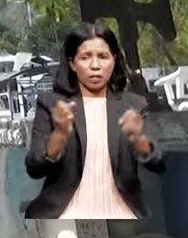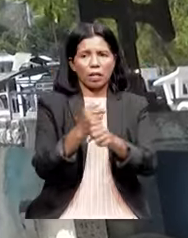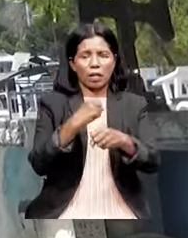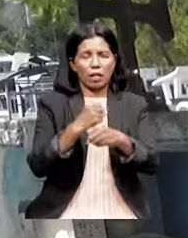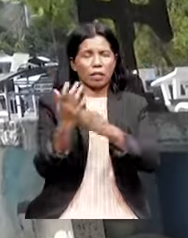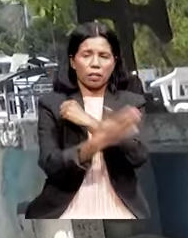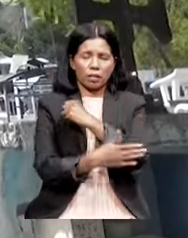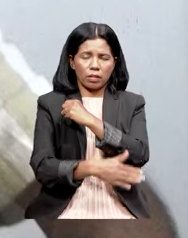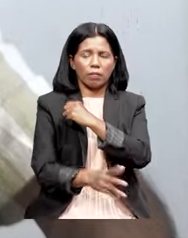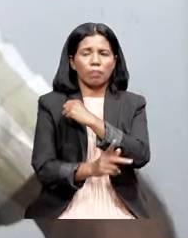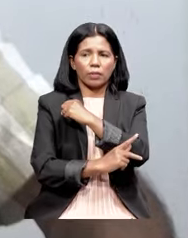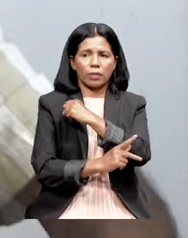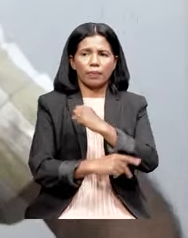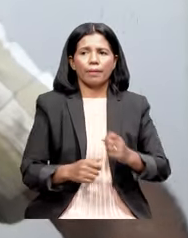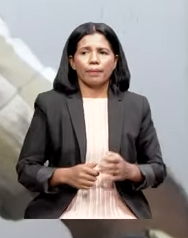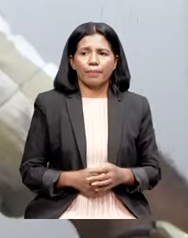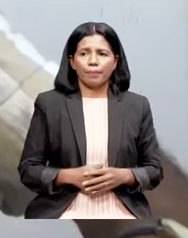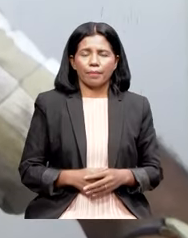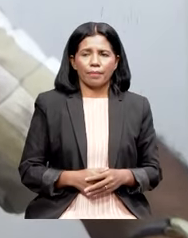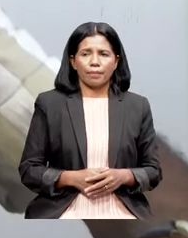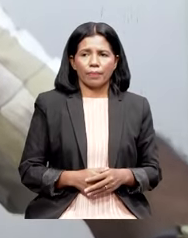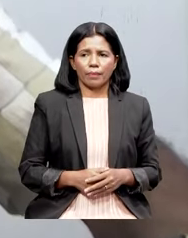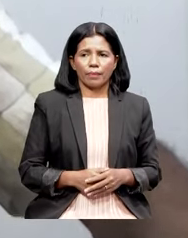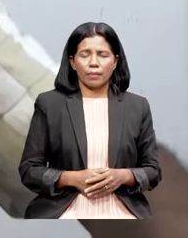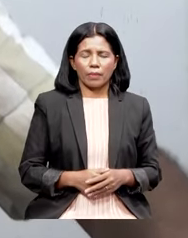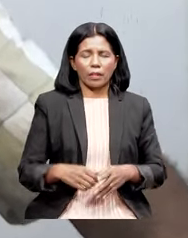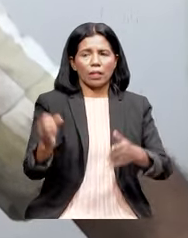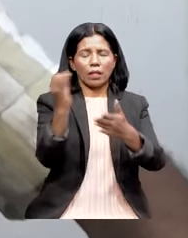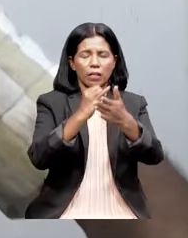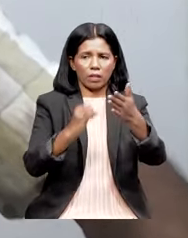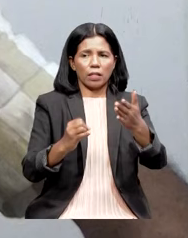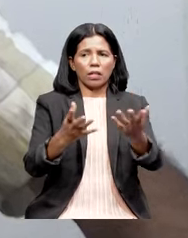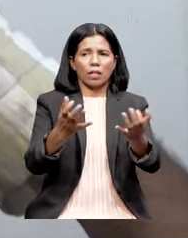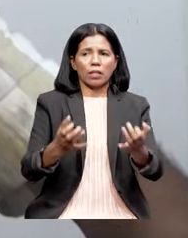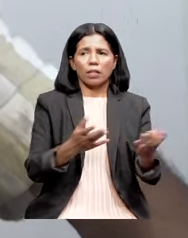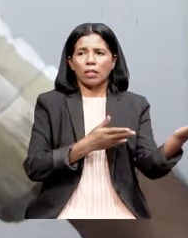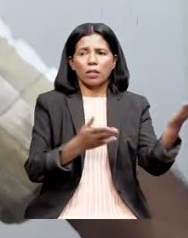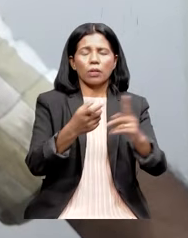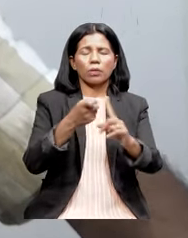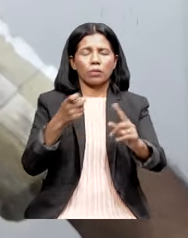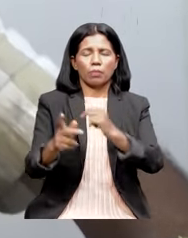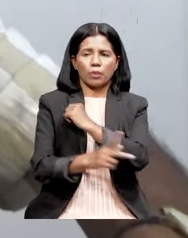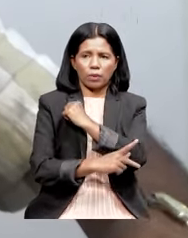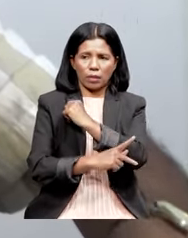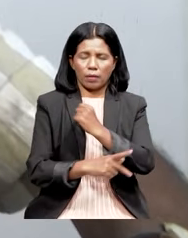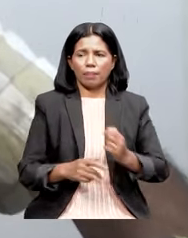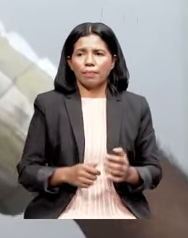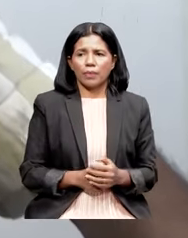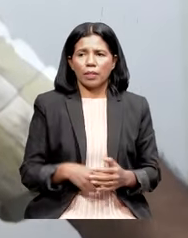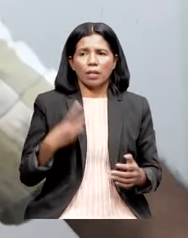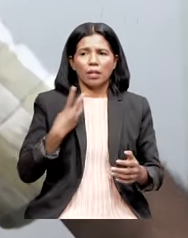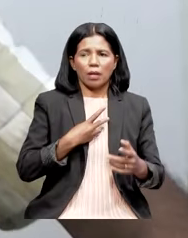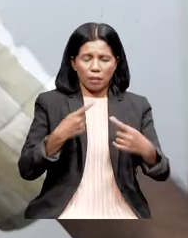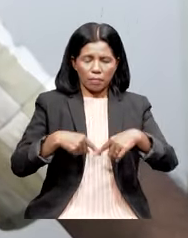Portugal. Estatua, sa, usi honor sira hakare pesata te maiz Portugal. Anto am konseke